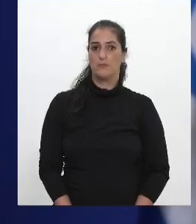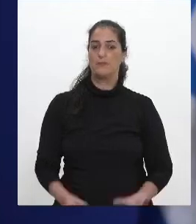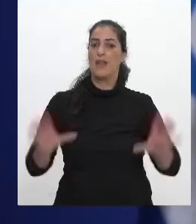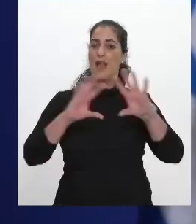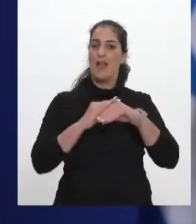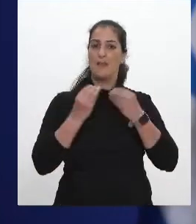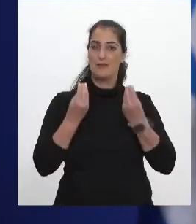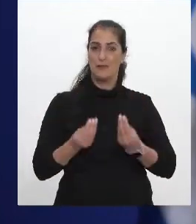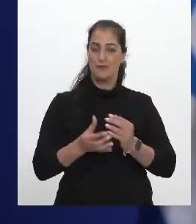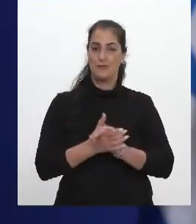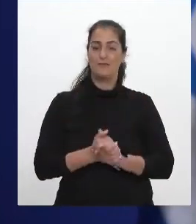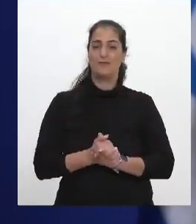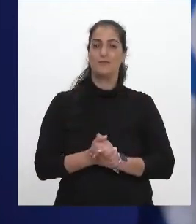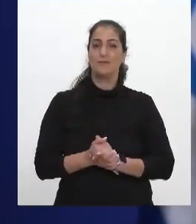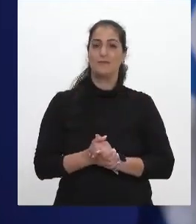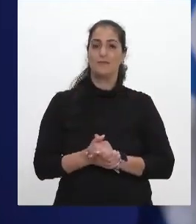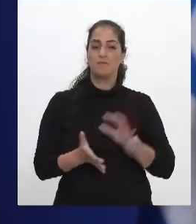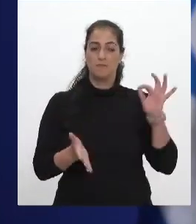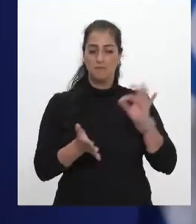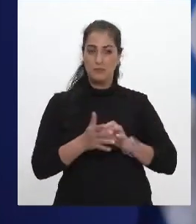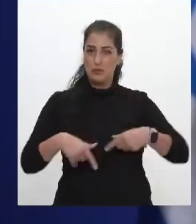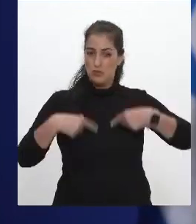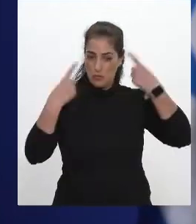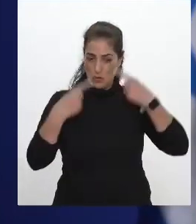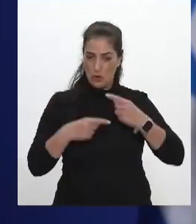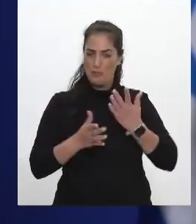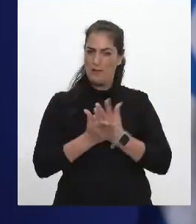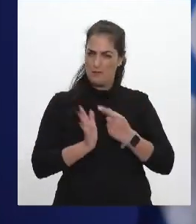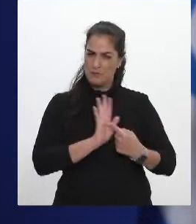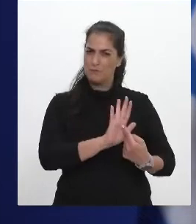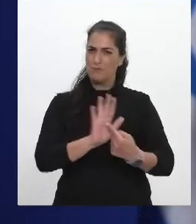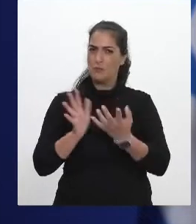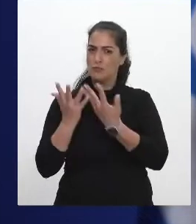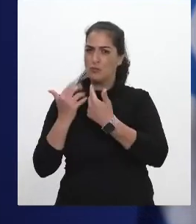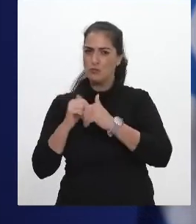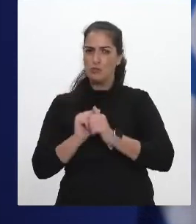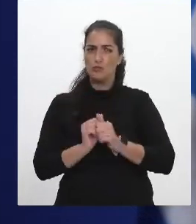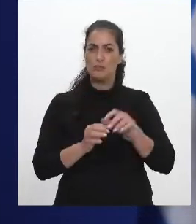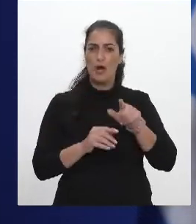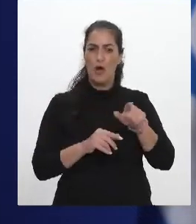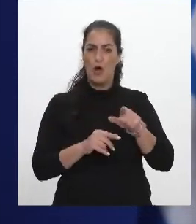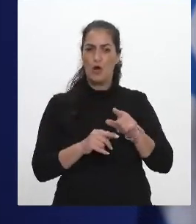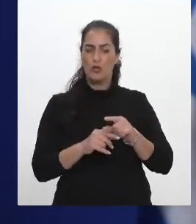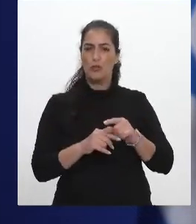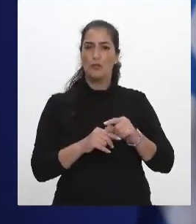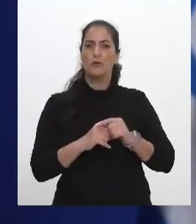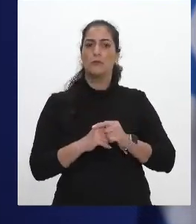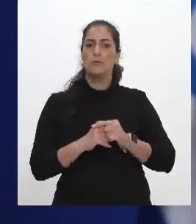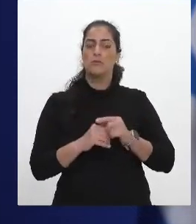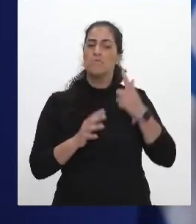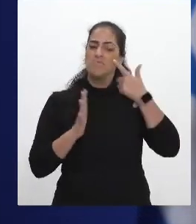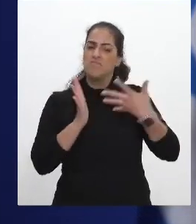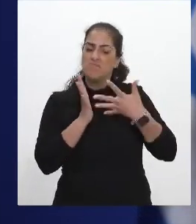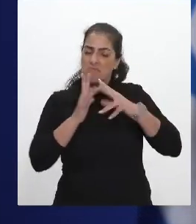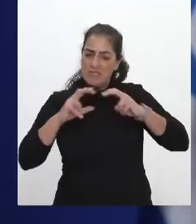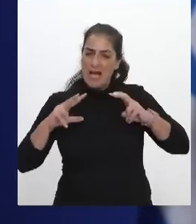ערב טוב במהלך היום הצגנו למשפחות תלל שמריז וחיים את התחקיר